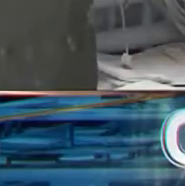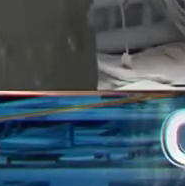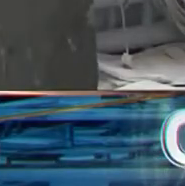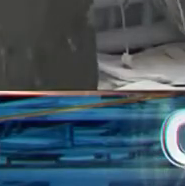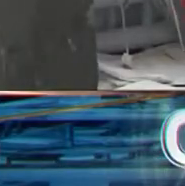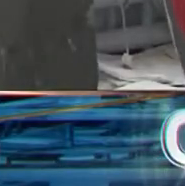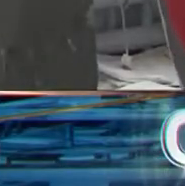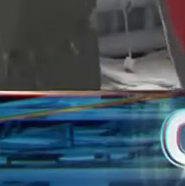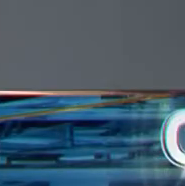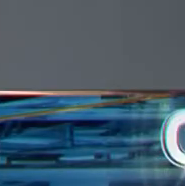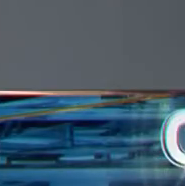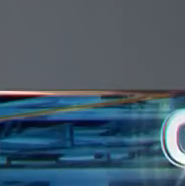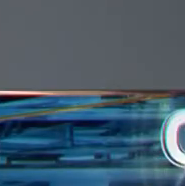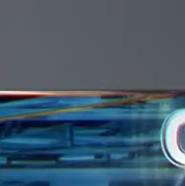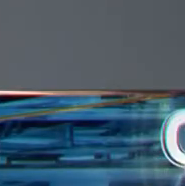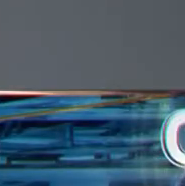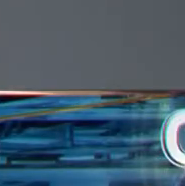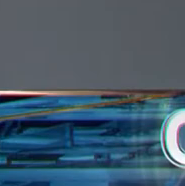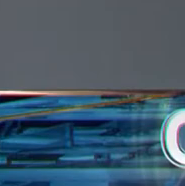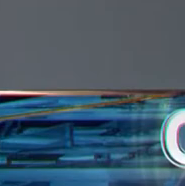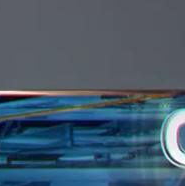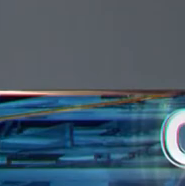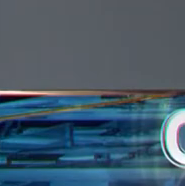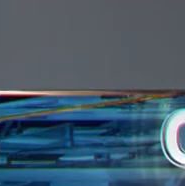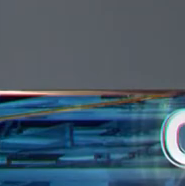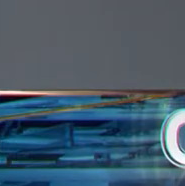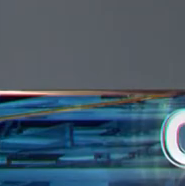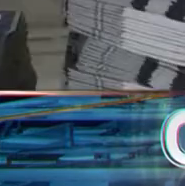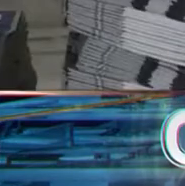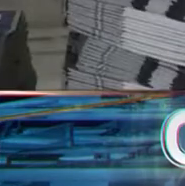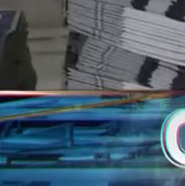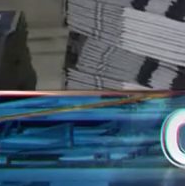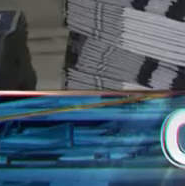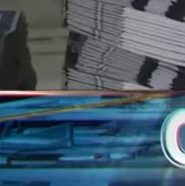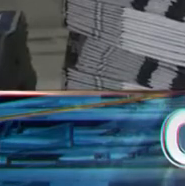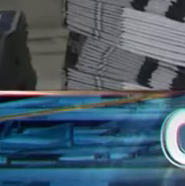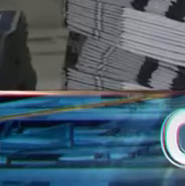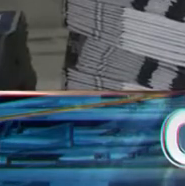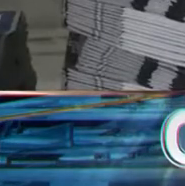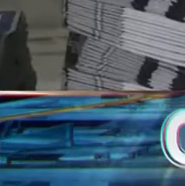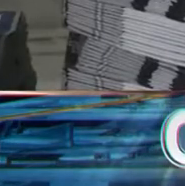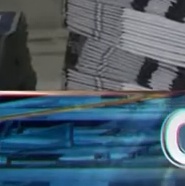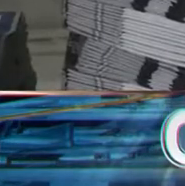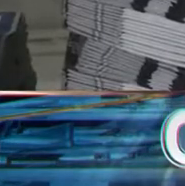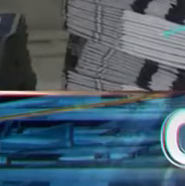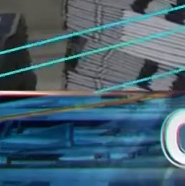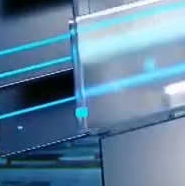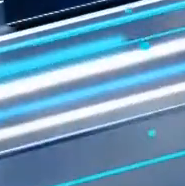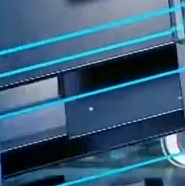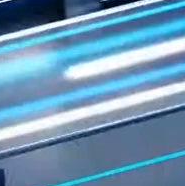Выход есть. Решена проблема нехватки электроснабжения в индустриальной зоне Боралдай Илийского района.